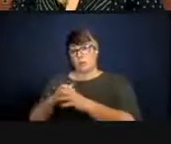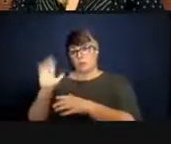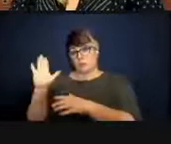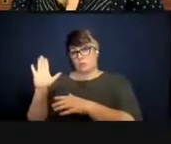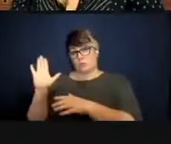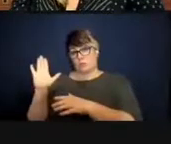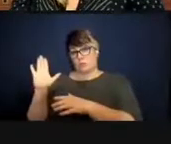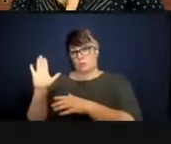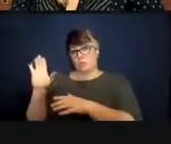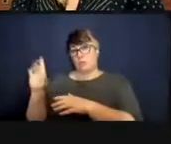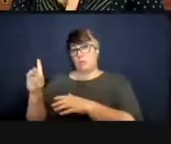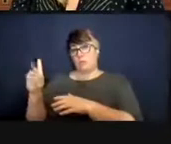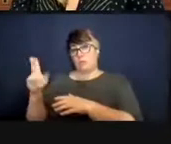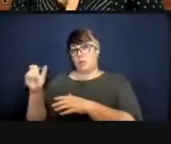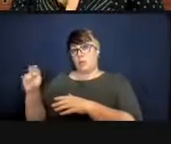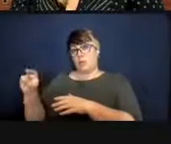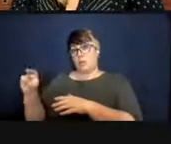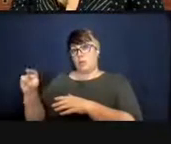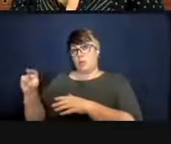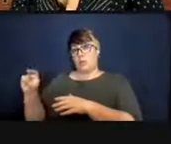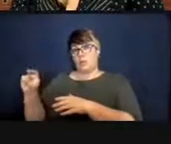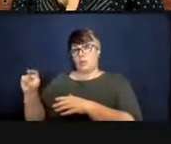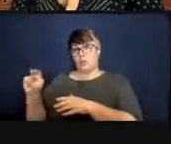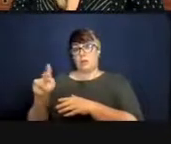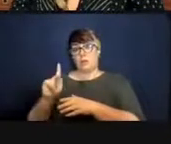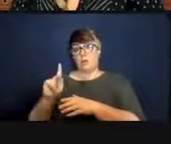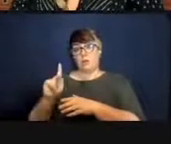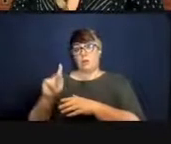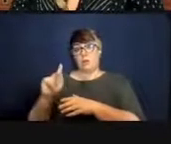watu wazima? Ndio, Bi Duncan